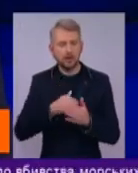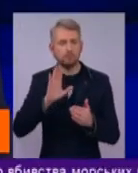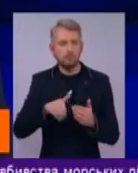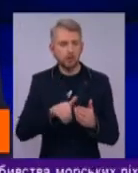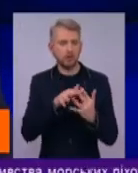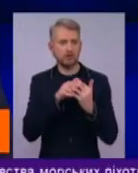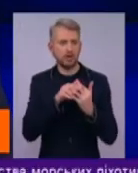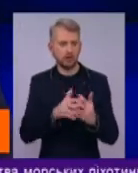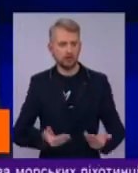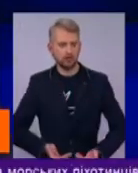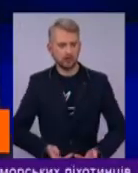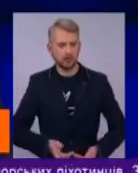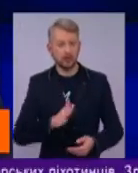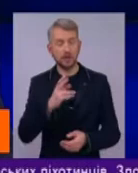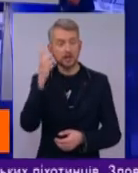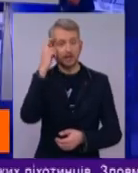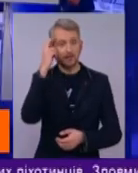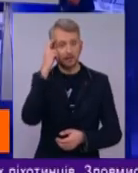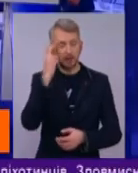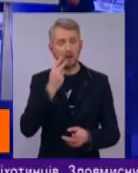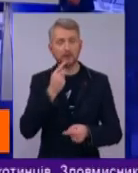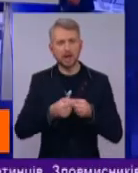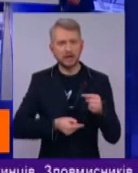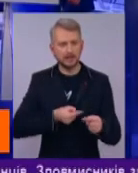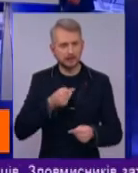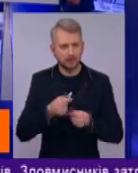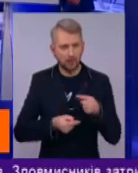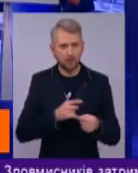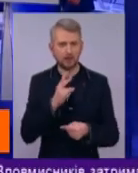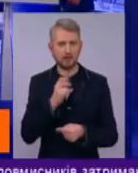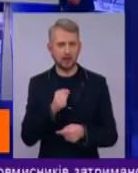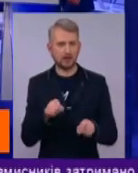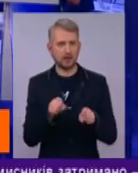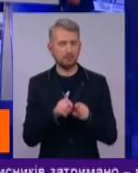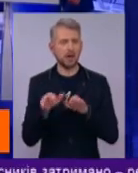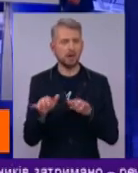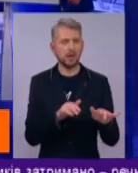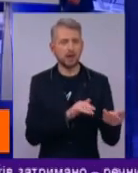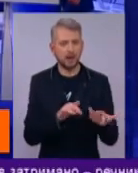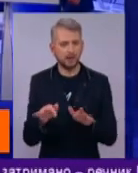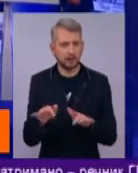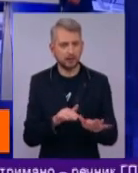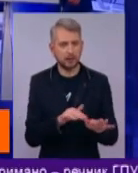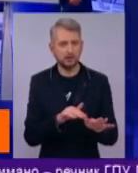послевоенной жизни. В Киеве традиционно на вот таких мероприятиях